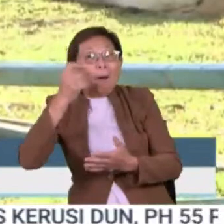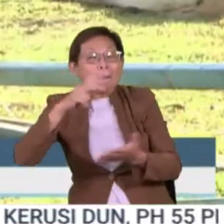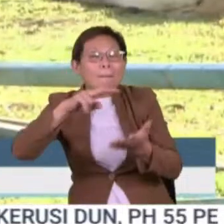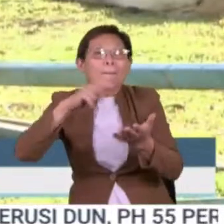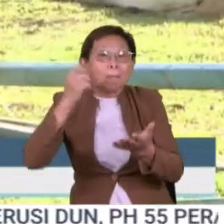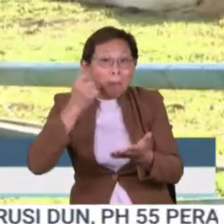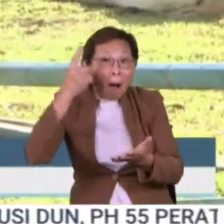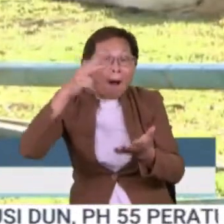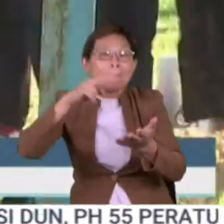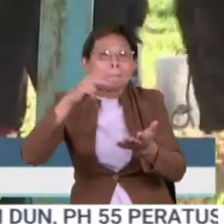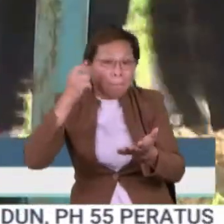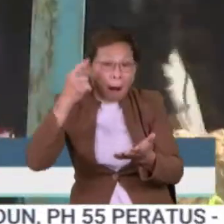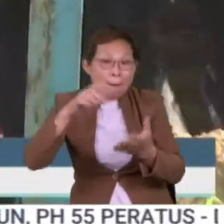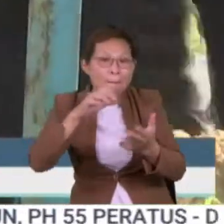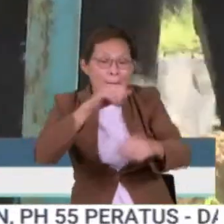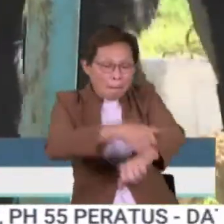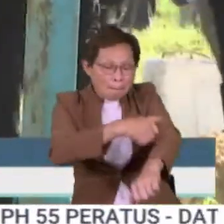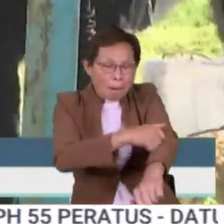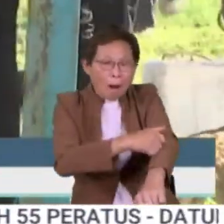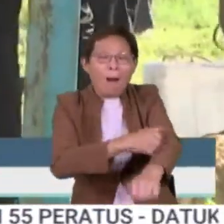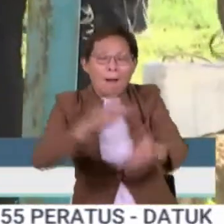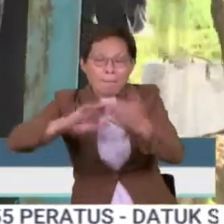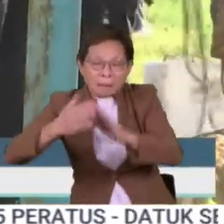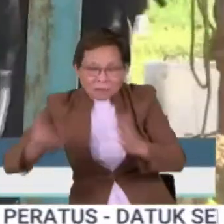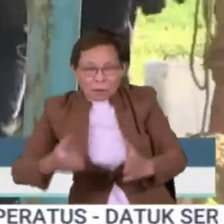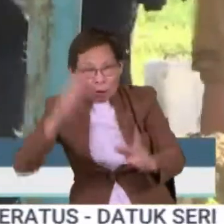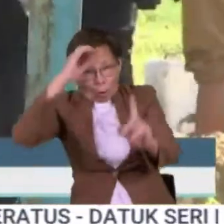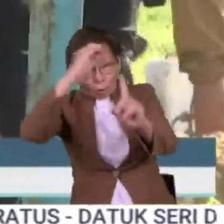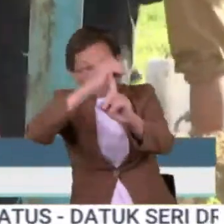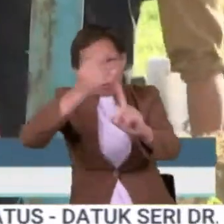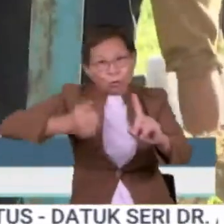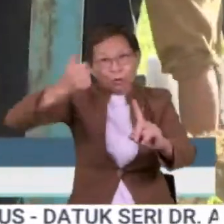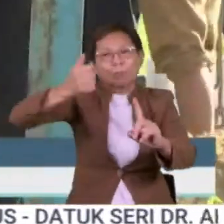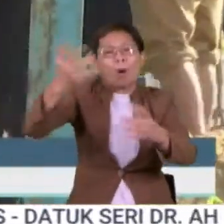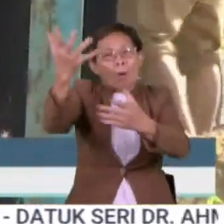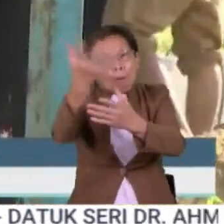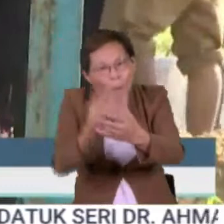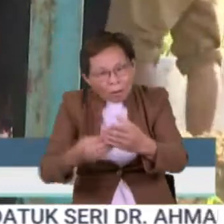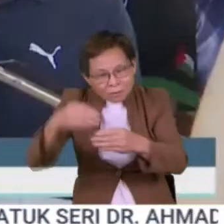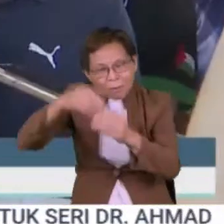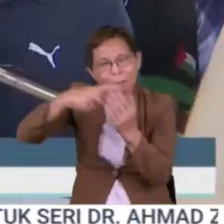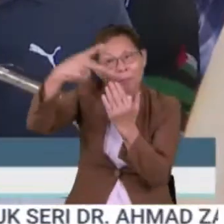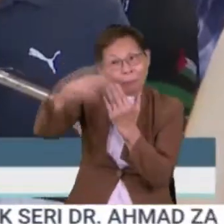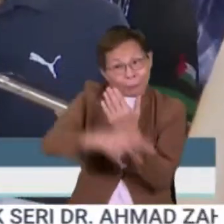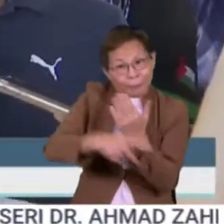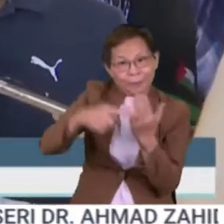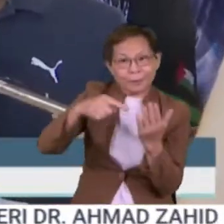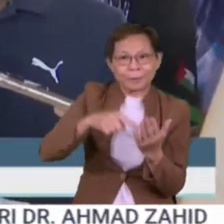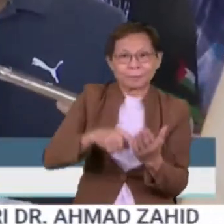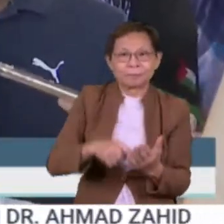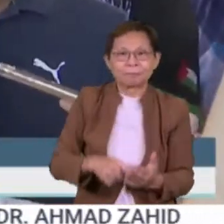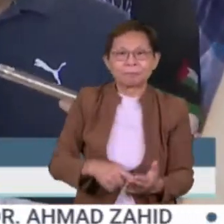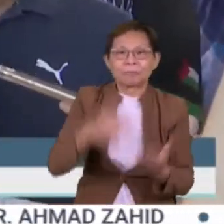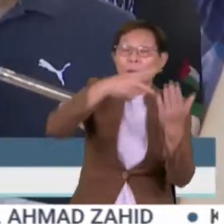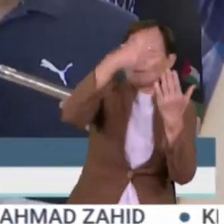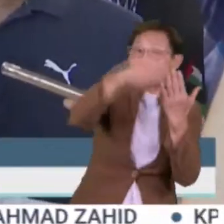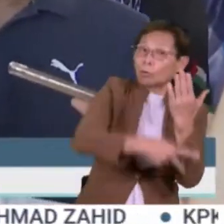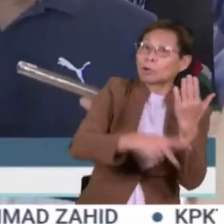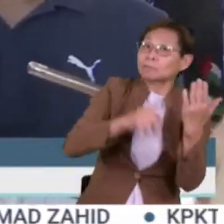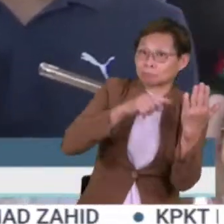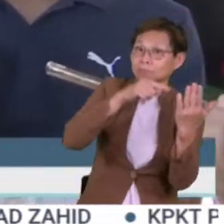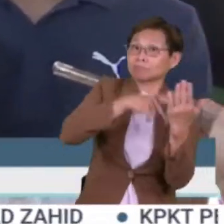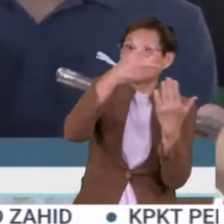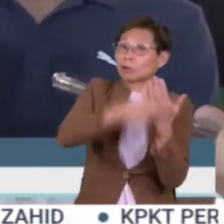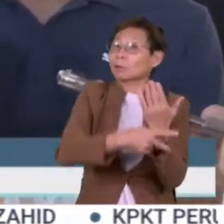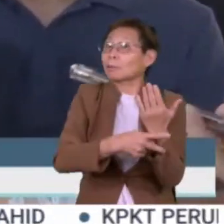kalangan masyarakat setempat antara objektif utama yang ingin diterapkan dalam program Ini hasilnya pada program ini sebenarnya